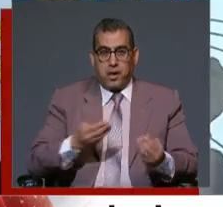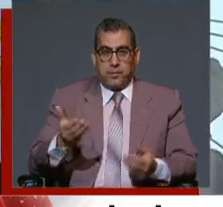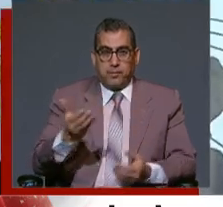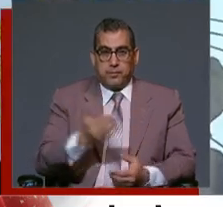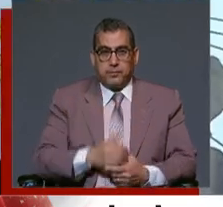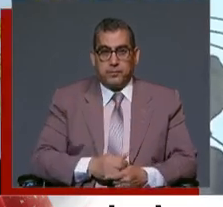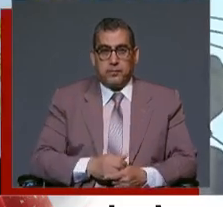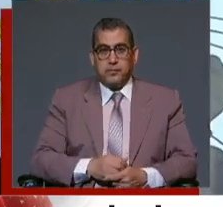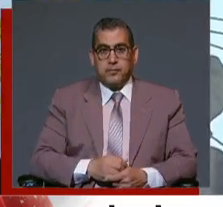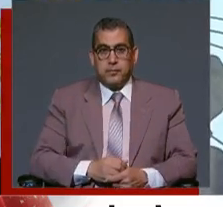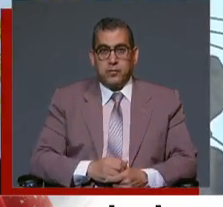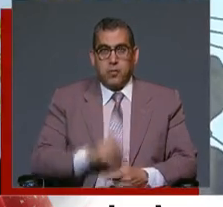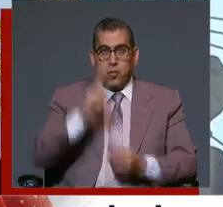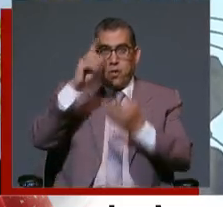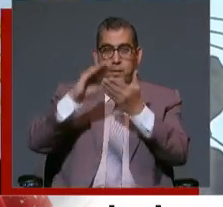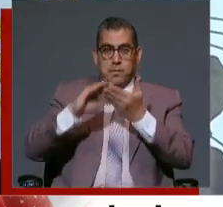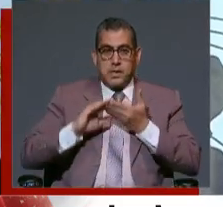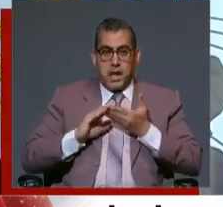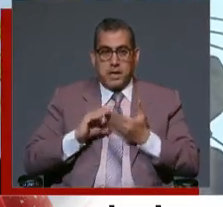وبه نستعين.